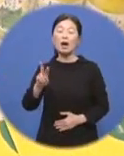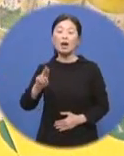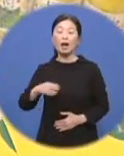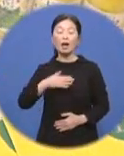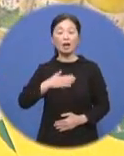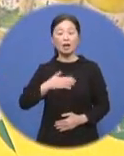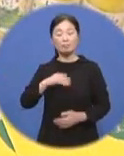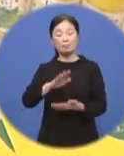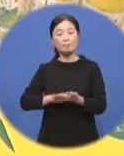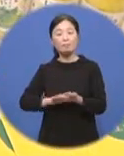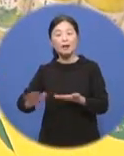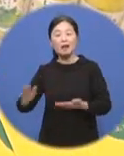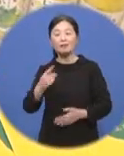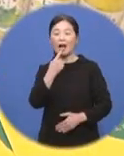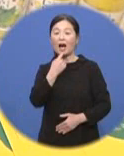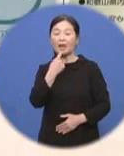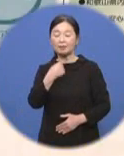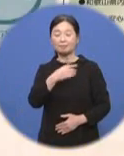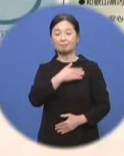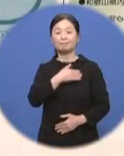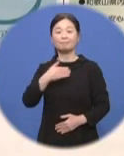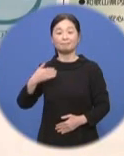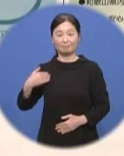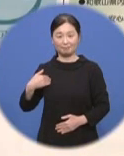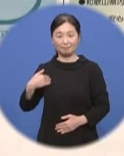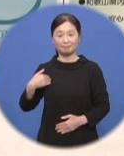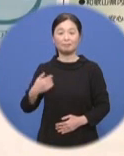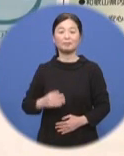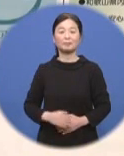した味わいが楽しめるということです。